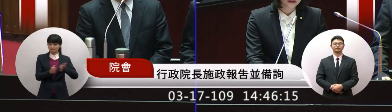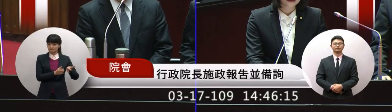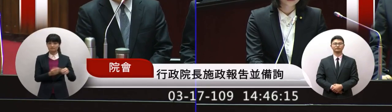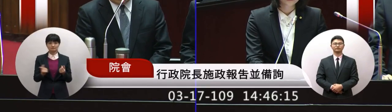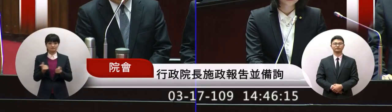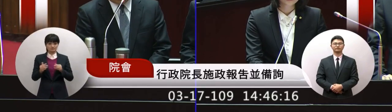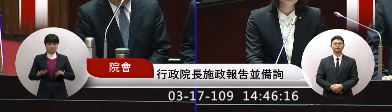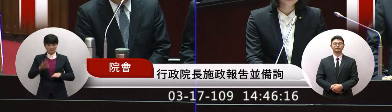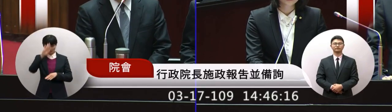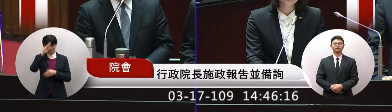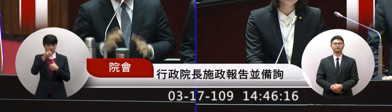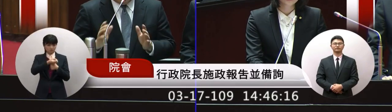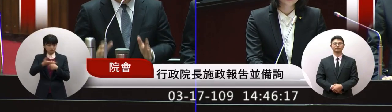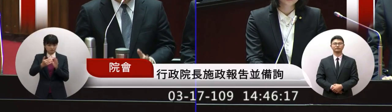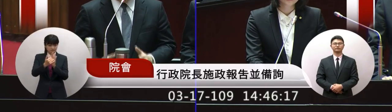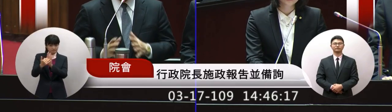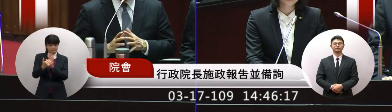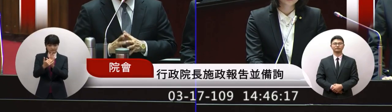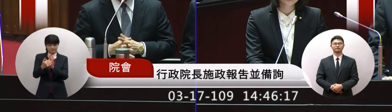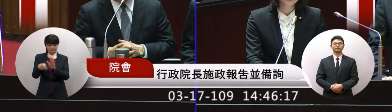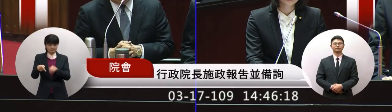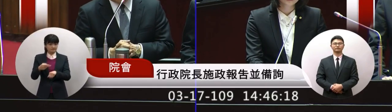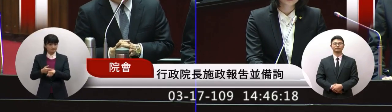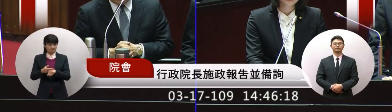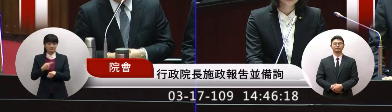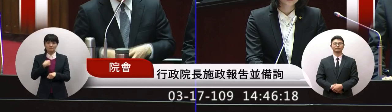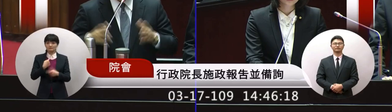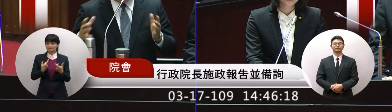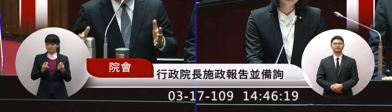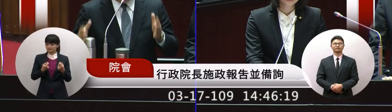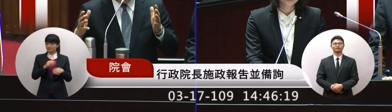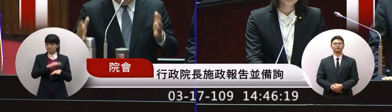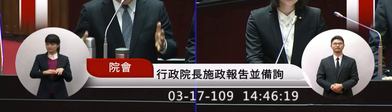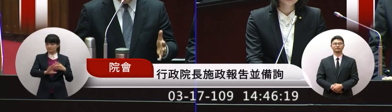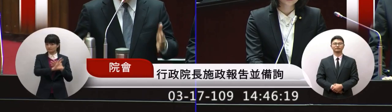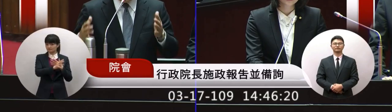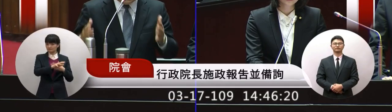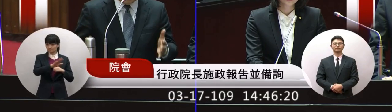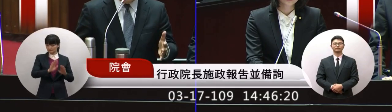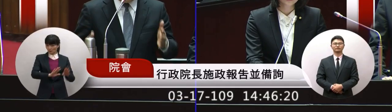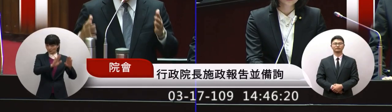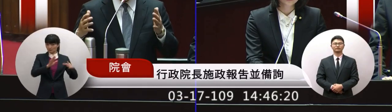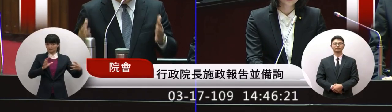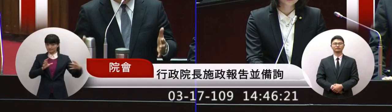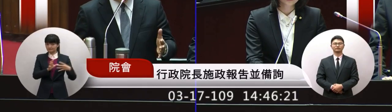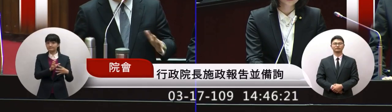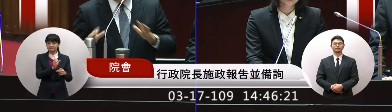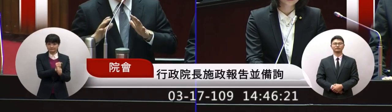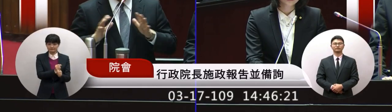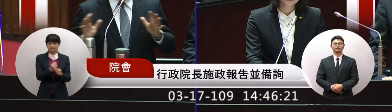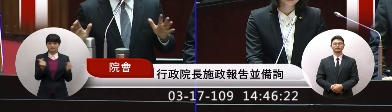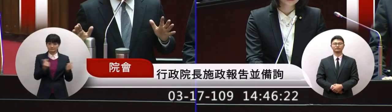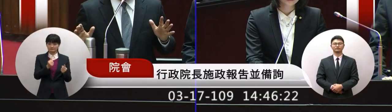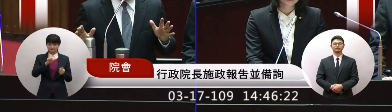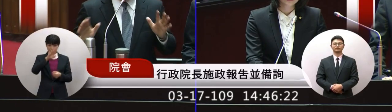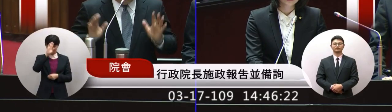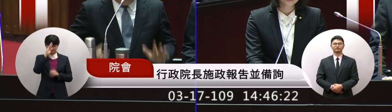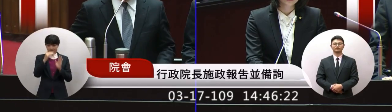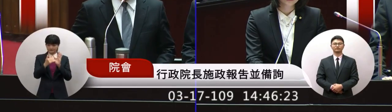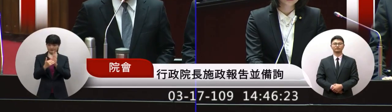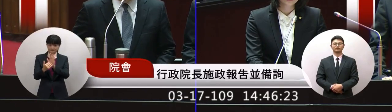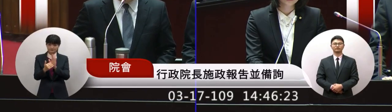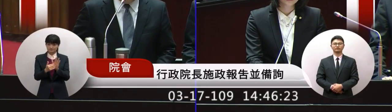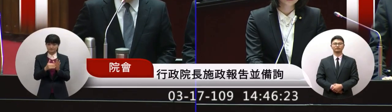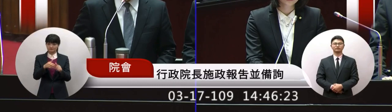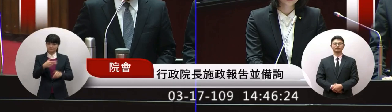现在防疫来说，我们也会跟先进国家就防疫的疫苗、药品各种方面，我